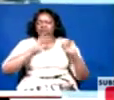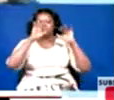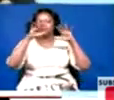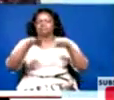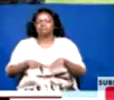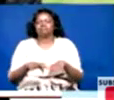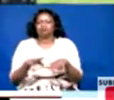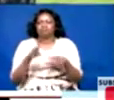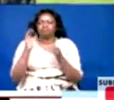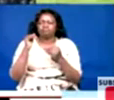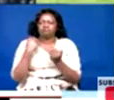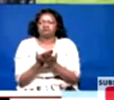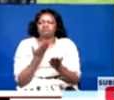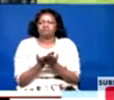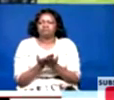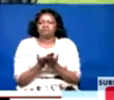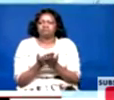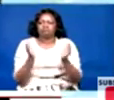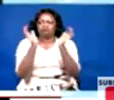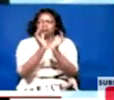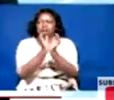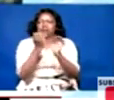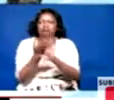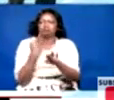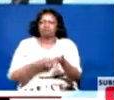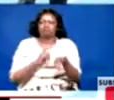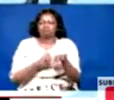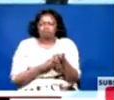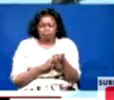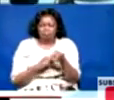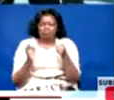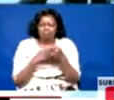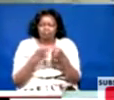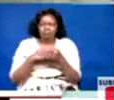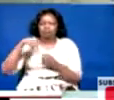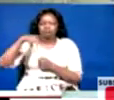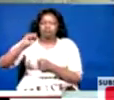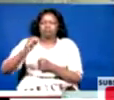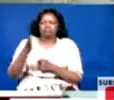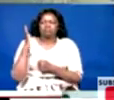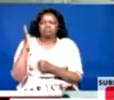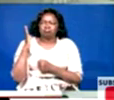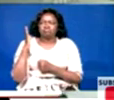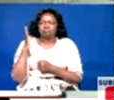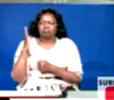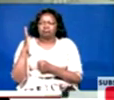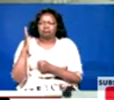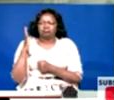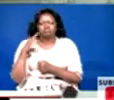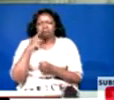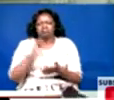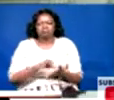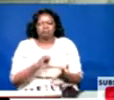wanatarajiwa kuwa wamewasili kwenye uwanja wa Kasarani kabla ya saa 2. Katibu katika wizara ya usalama wa kitaifa Karanja Kibicho anasema